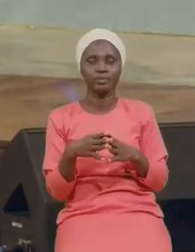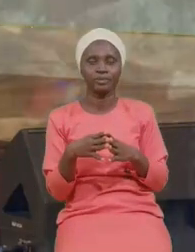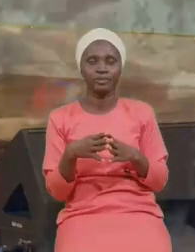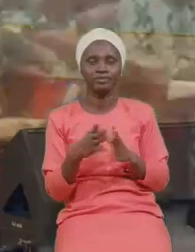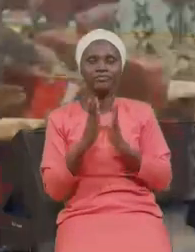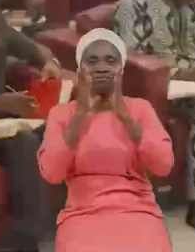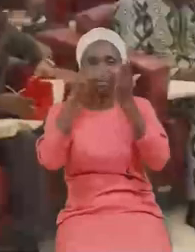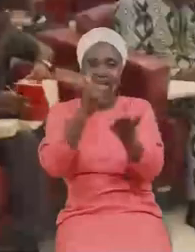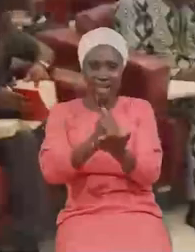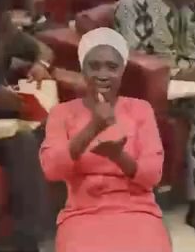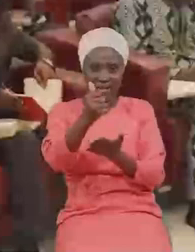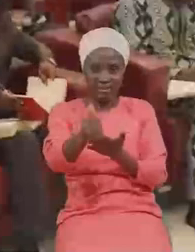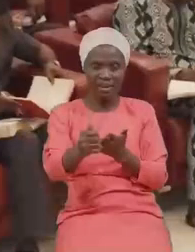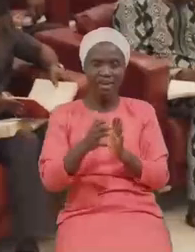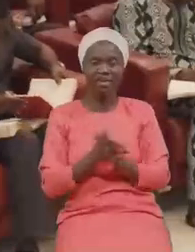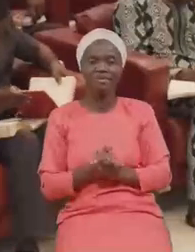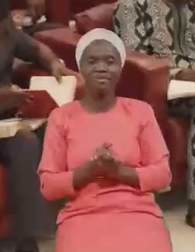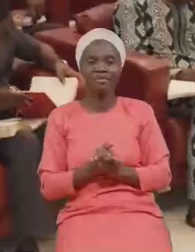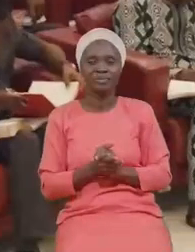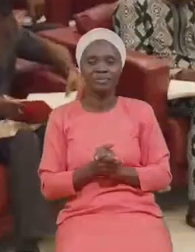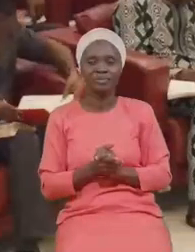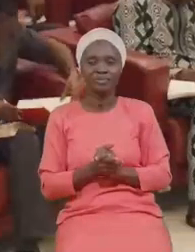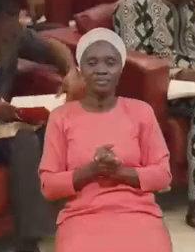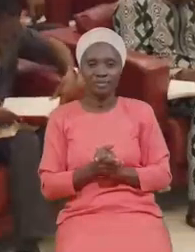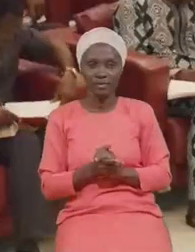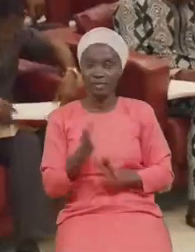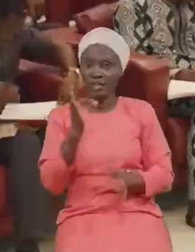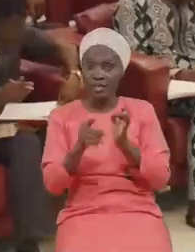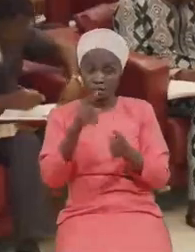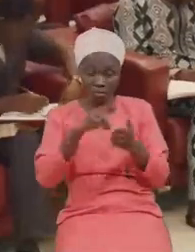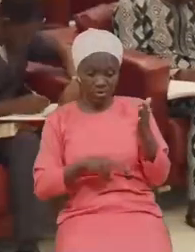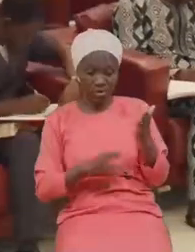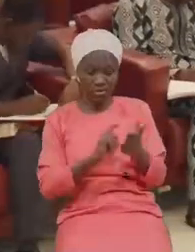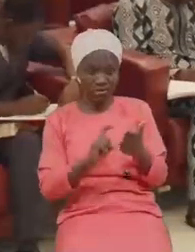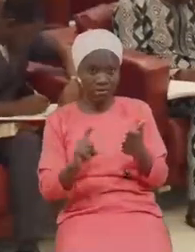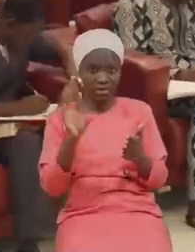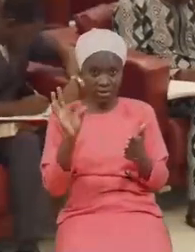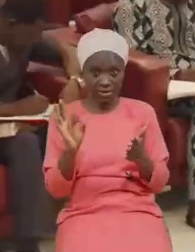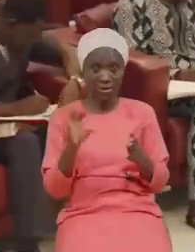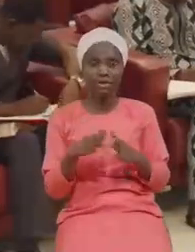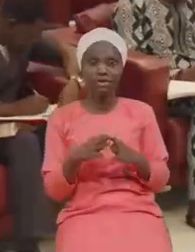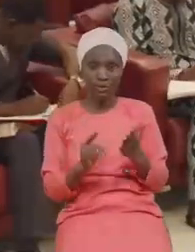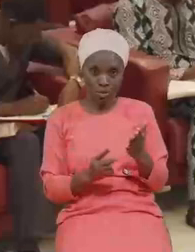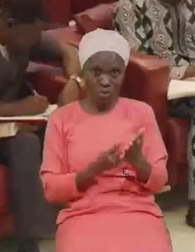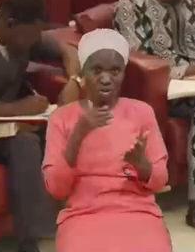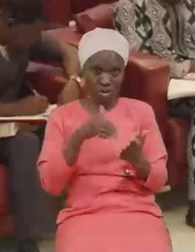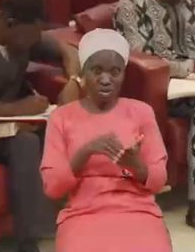l'église dise amen tu vois le verset 9 une fois encore